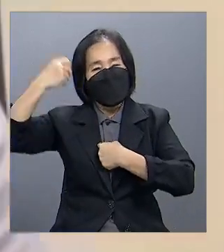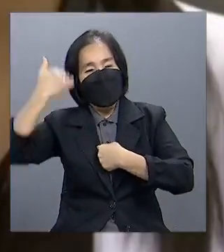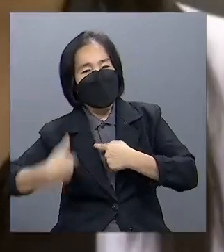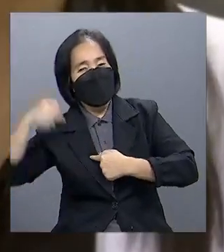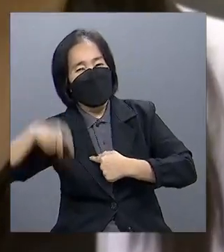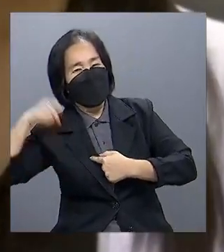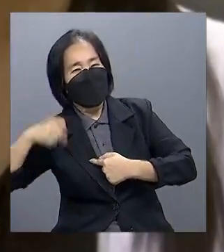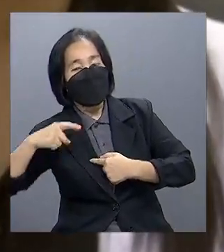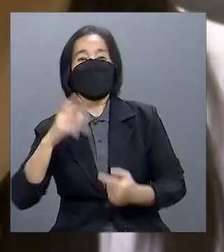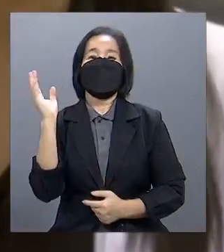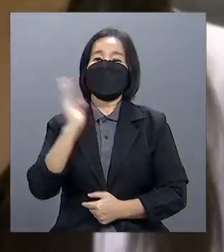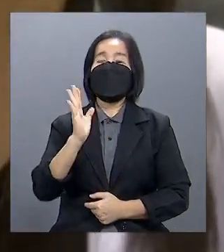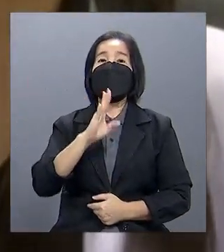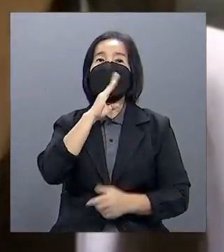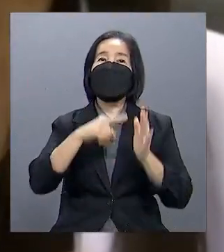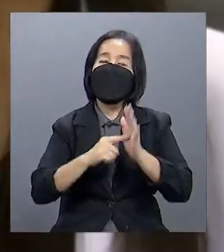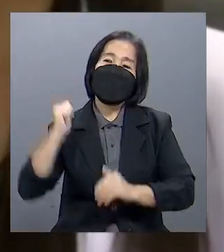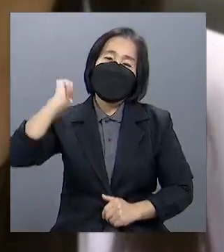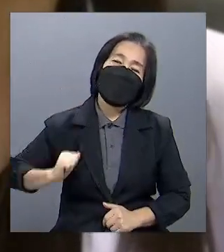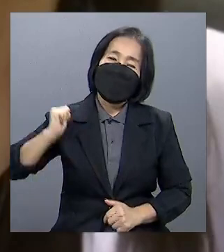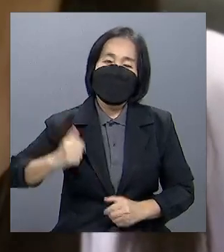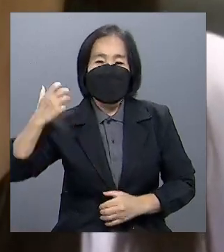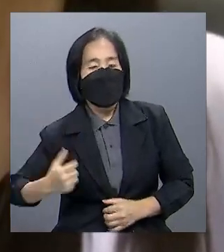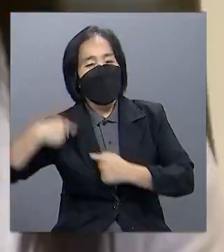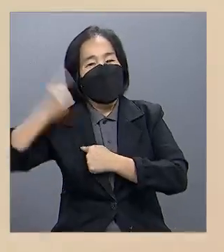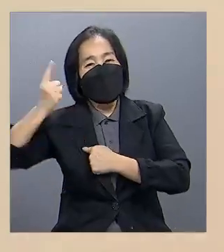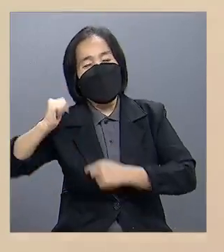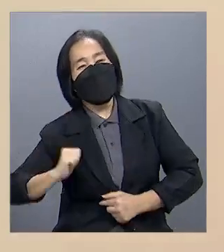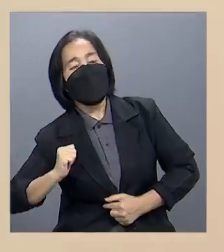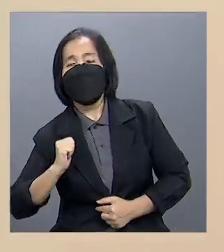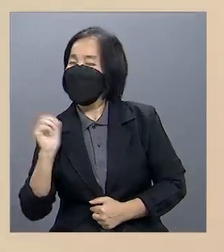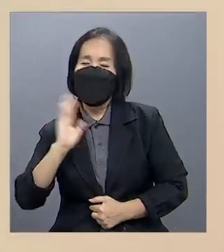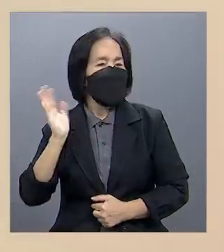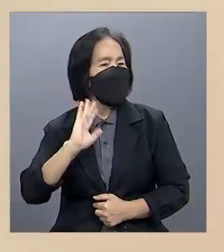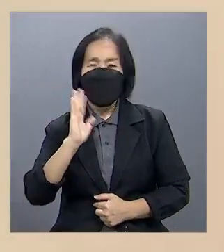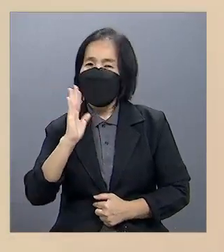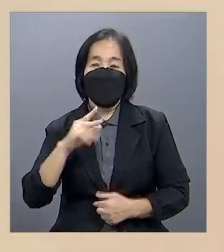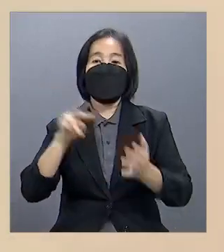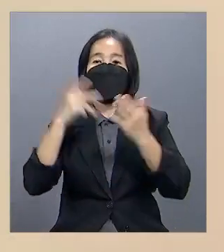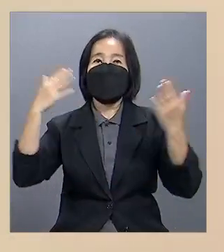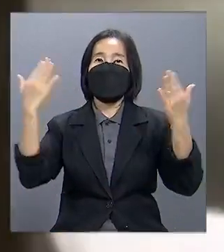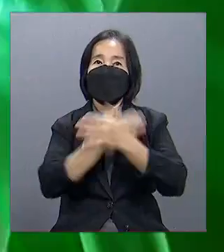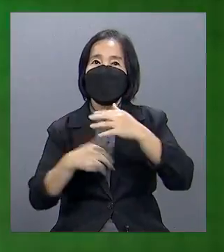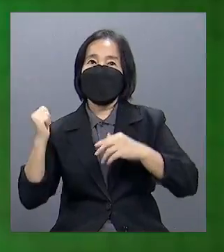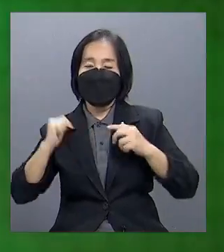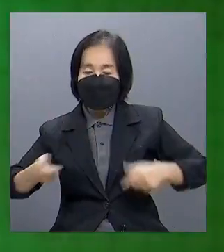านๆเช่นการสะพายกระเป๋าหนักๆนะคะหากมีความจำเป็นต้องเคลื่อนย้ายของหนักเนี่ยแนะนำให้ใช้เป็นกระเป๋าล้อลากจะดีกว่า